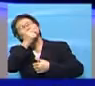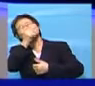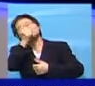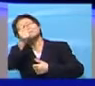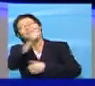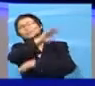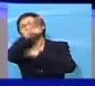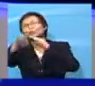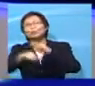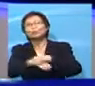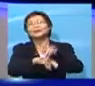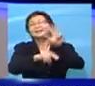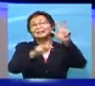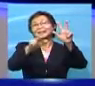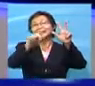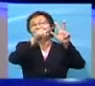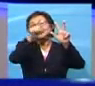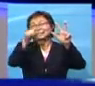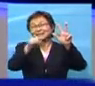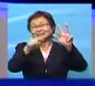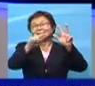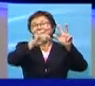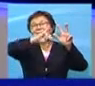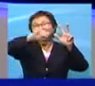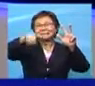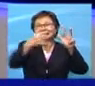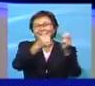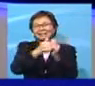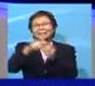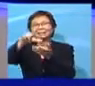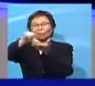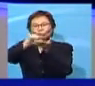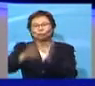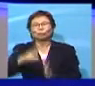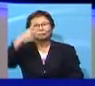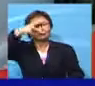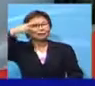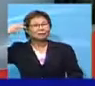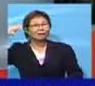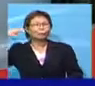dalam segmen 3J bersama wartawan Zarul Fahmi. Kita saksikan.